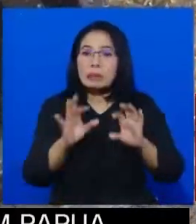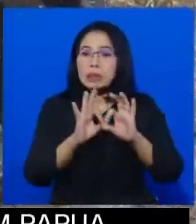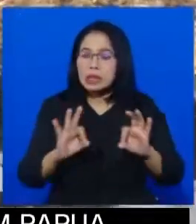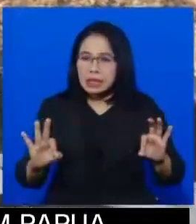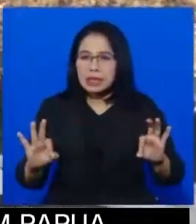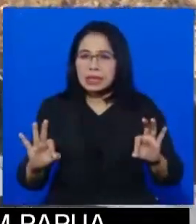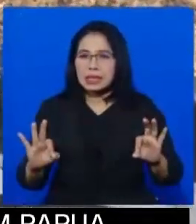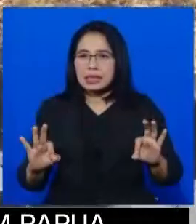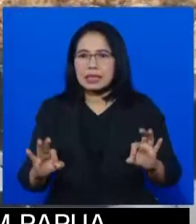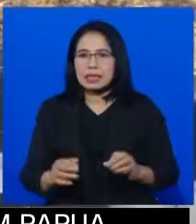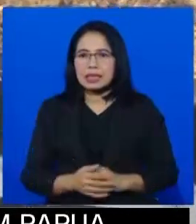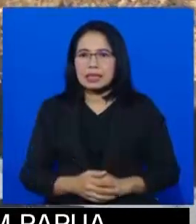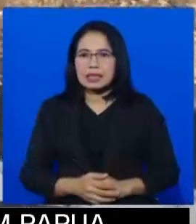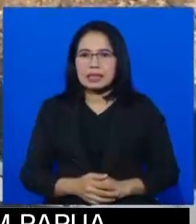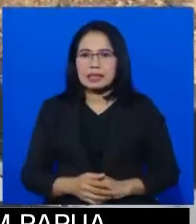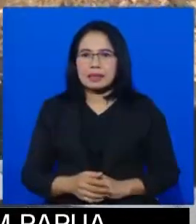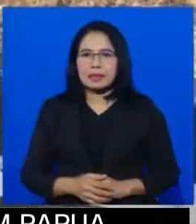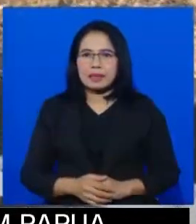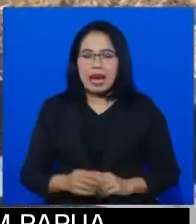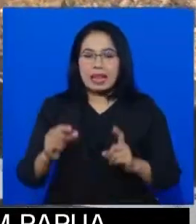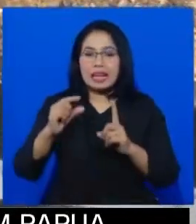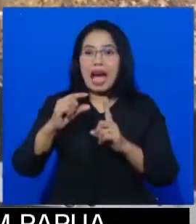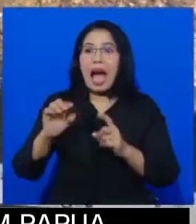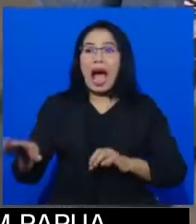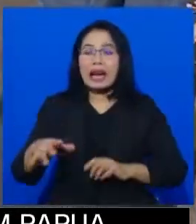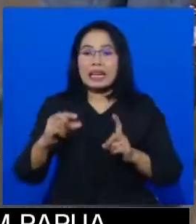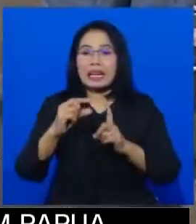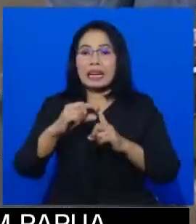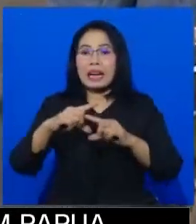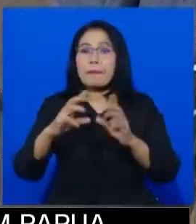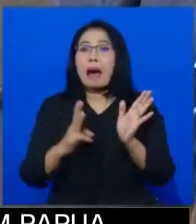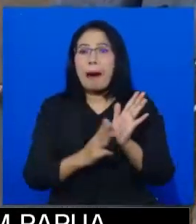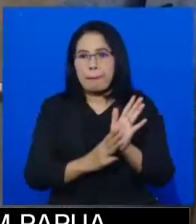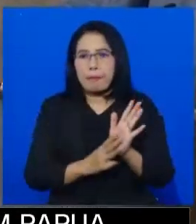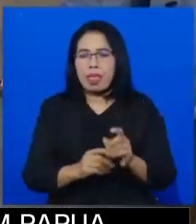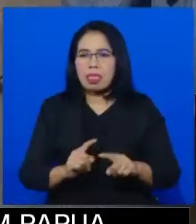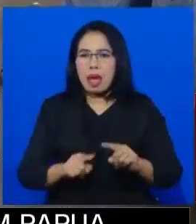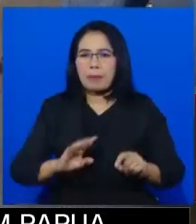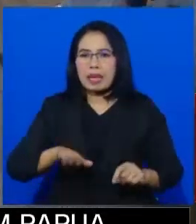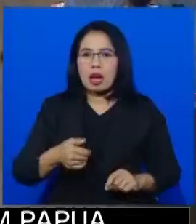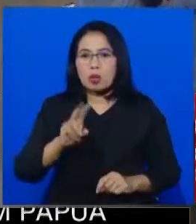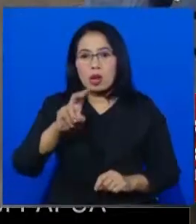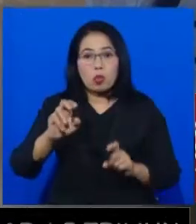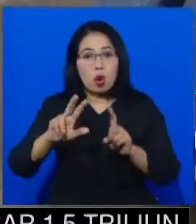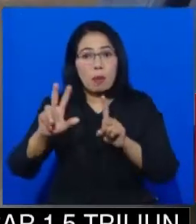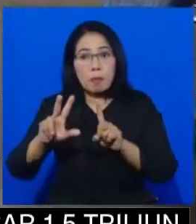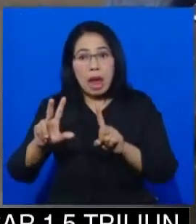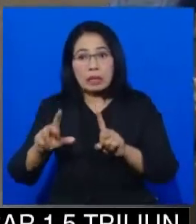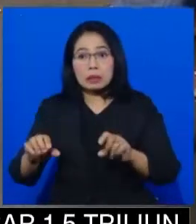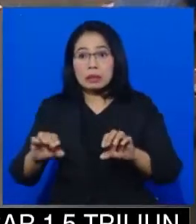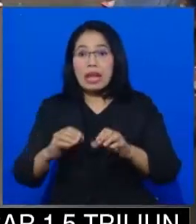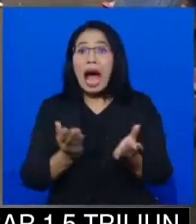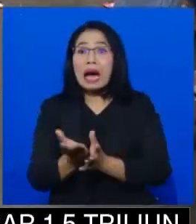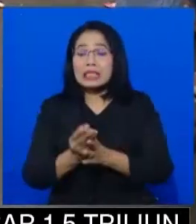perusahaan air minum Jakarta Raya atau Pamjaya. Namun pada 2018, akses ke pipa tersebut dihentikan